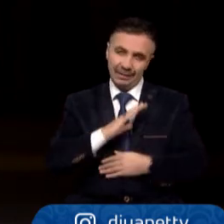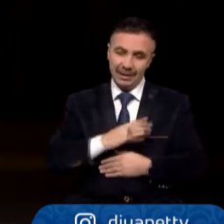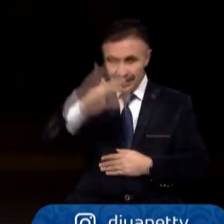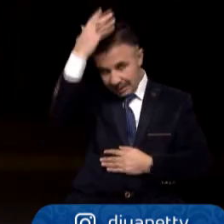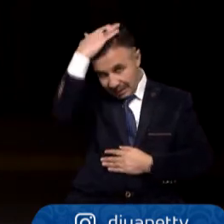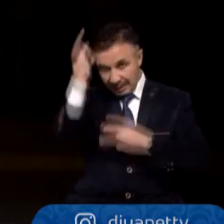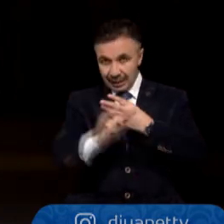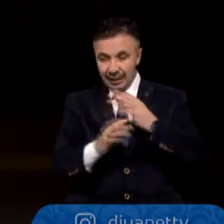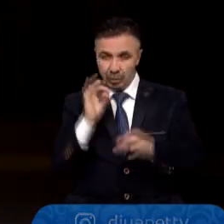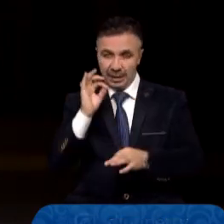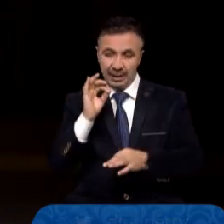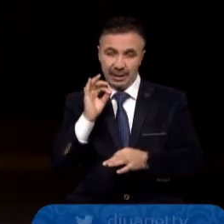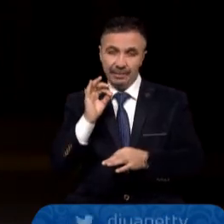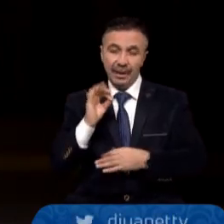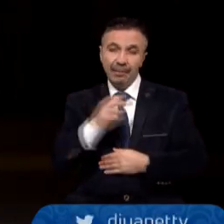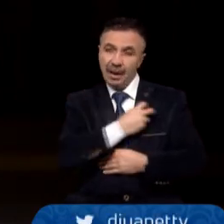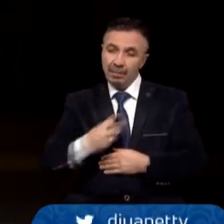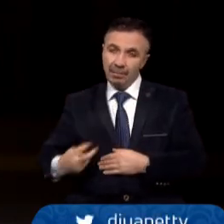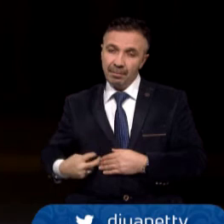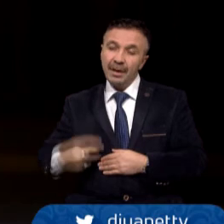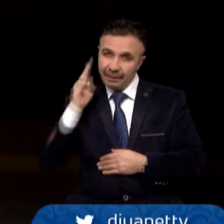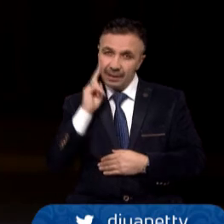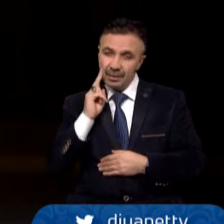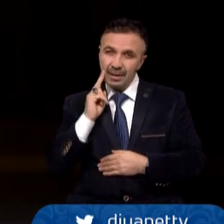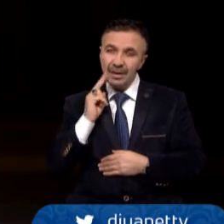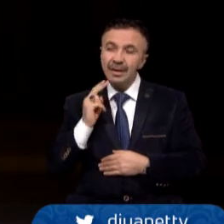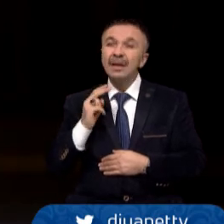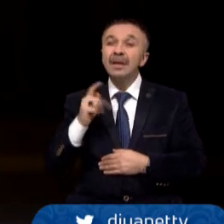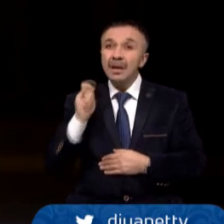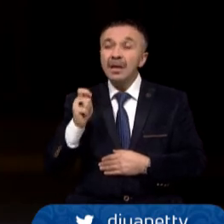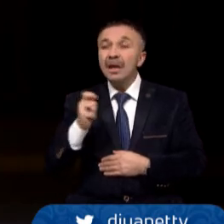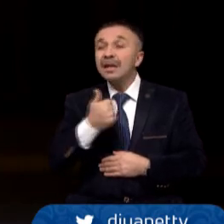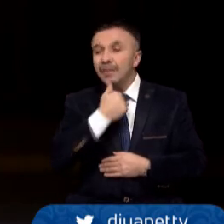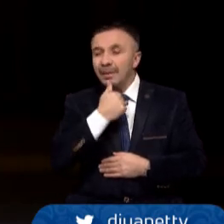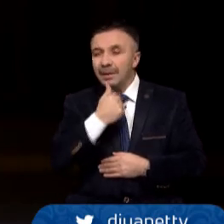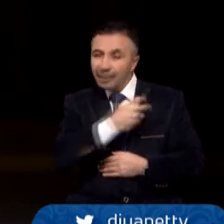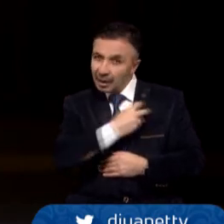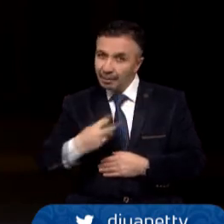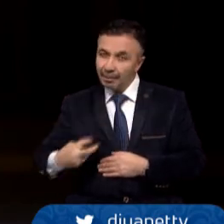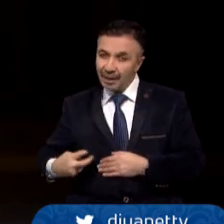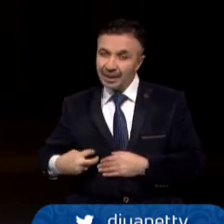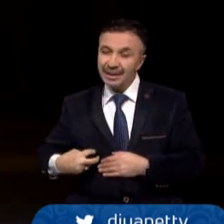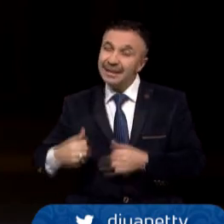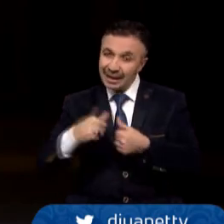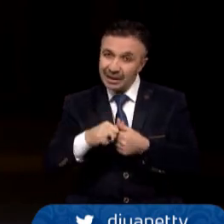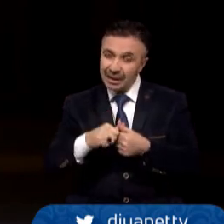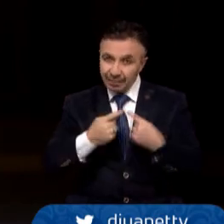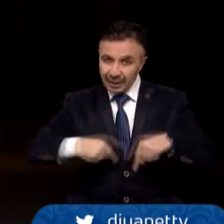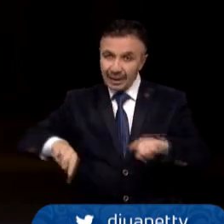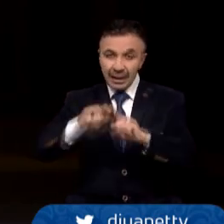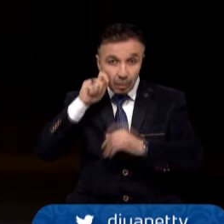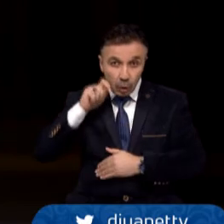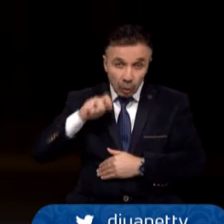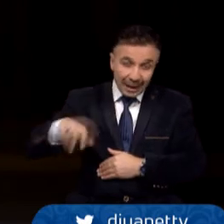Hz Ebubekir Peygamber Efendimiz'in kayınpederi yani efendimizin eşi Biz